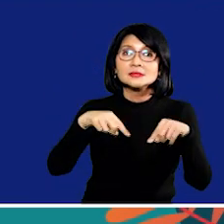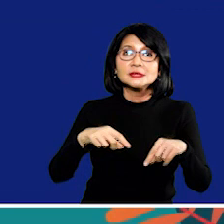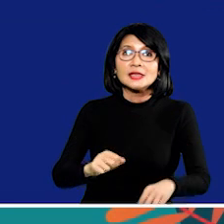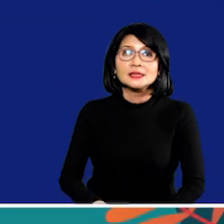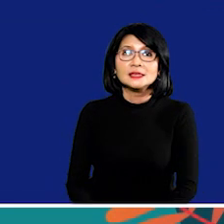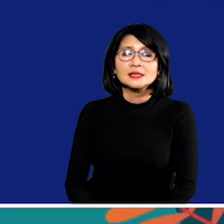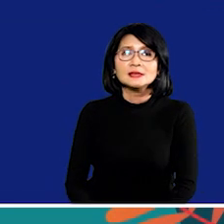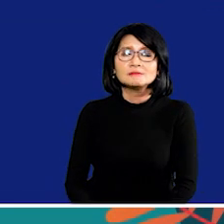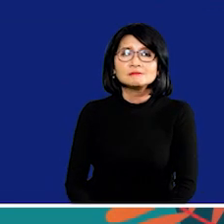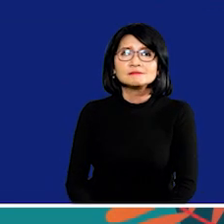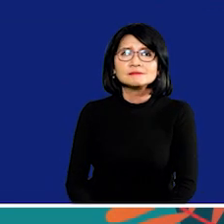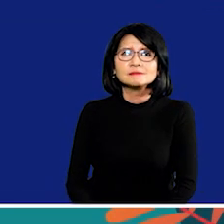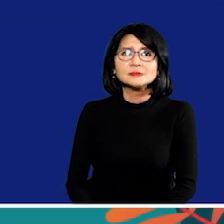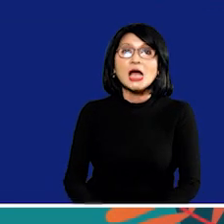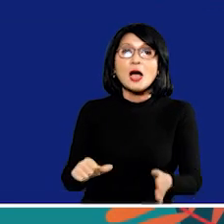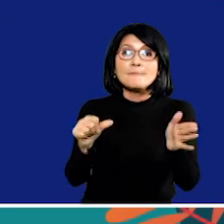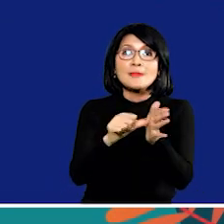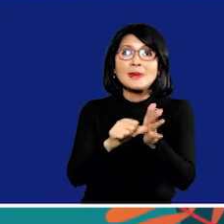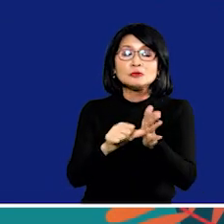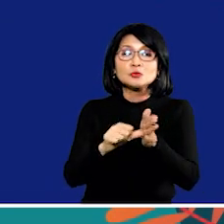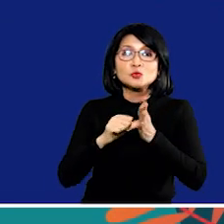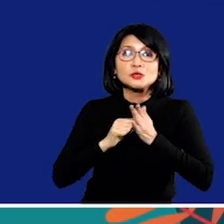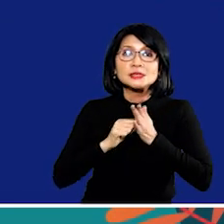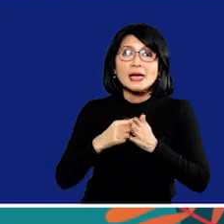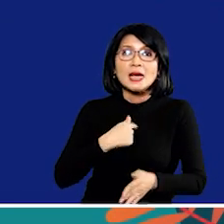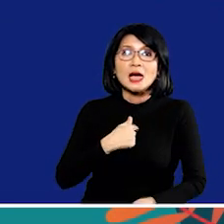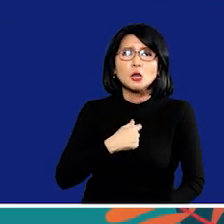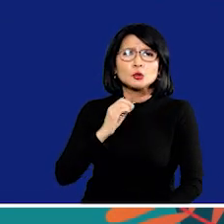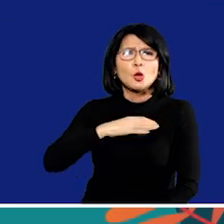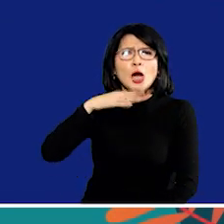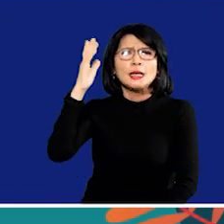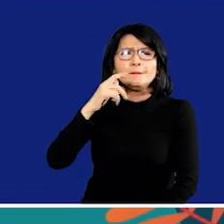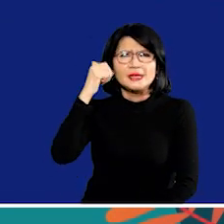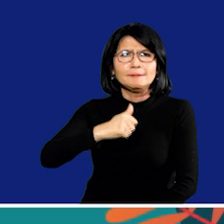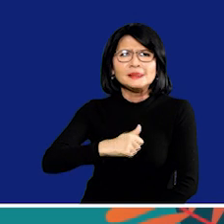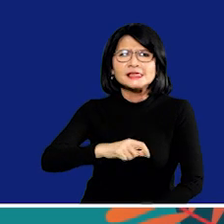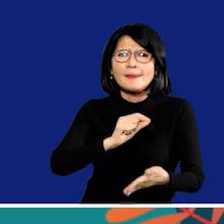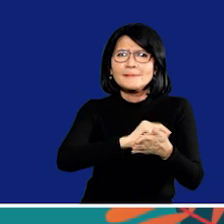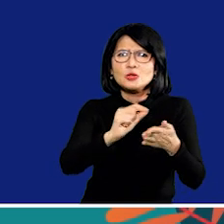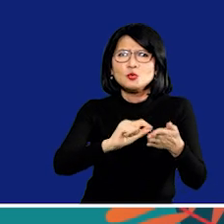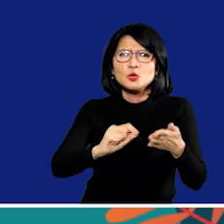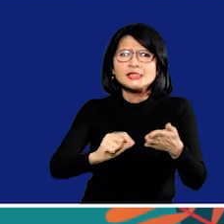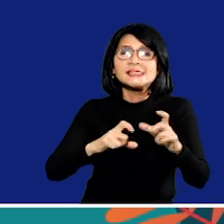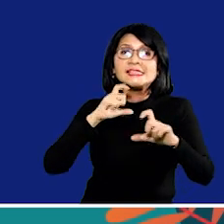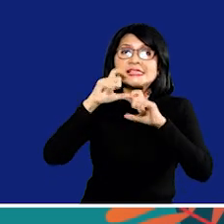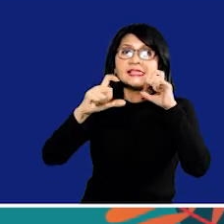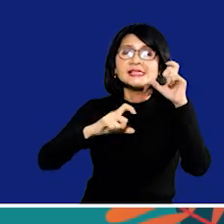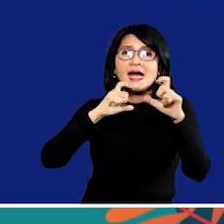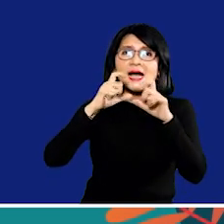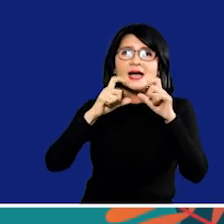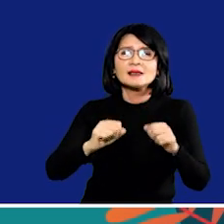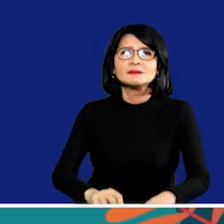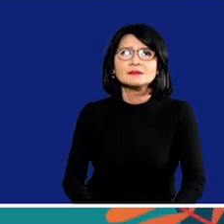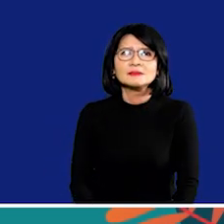Jadi di situ juga membantu saya untuk lebih bisa menulis